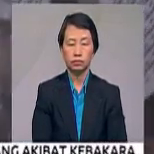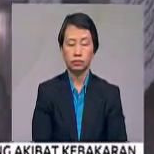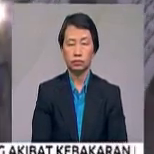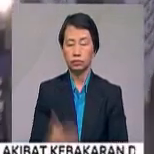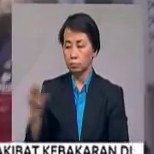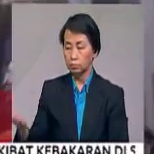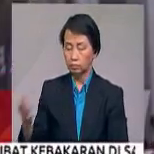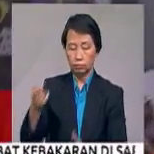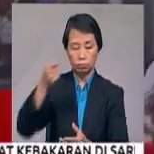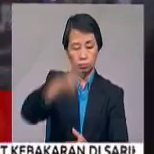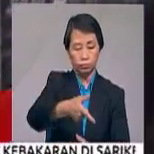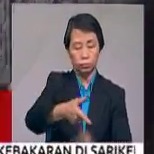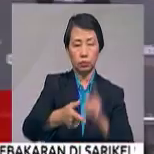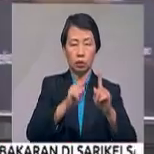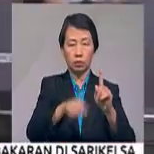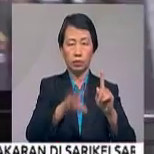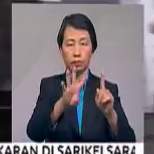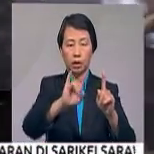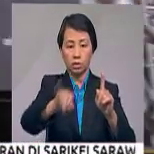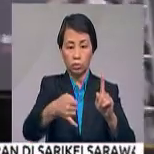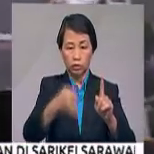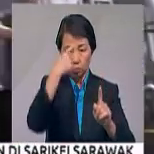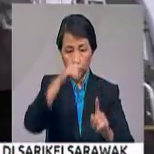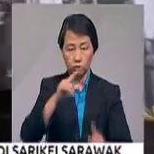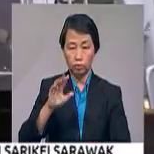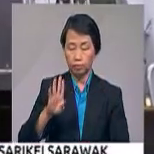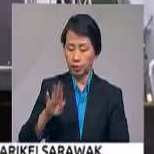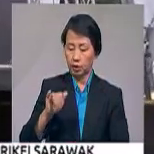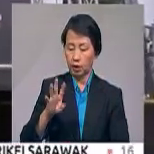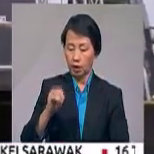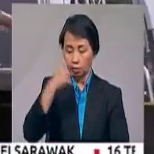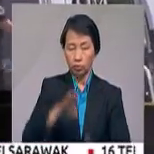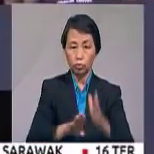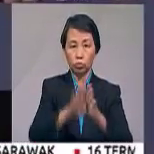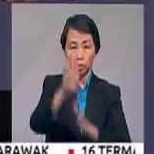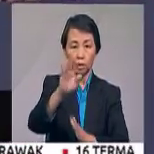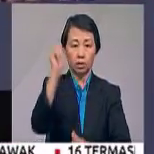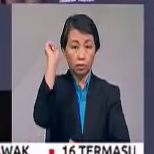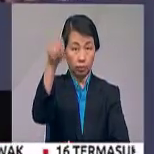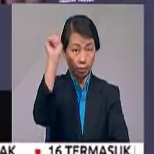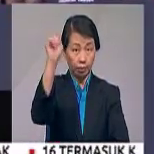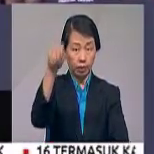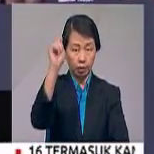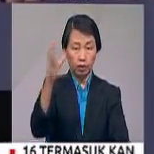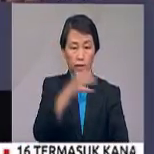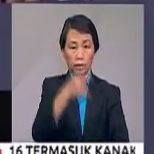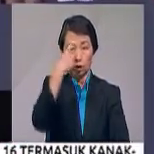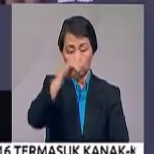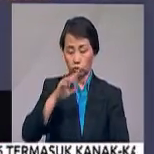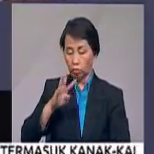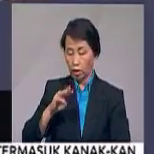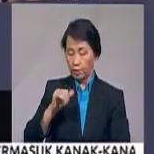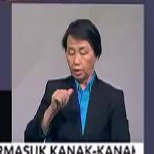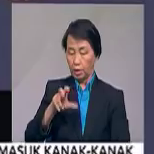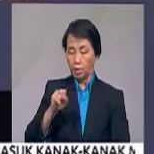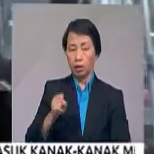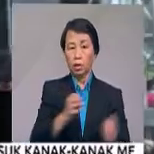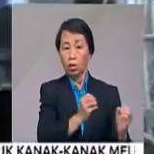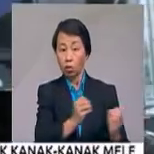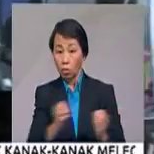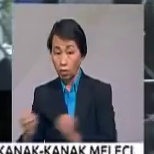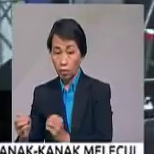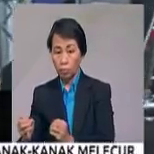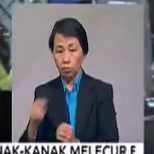Beliau menyumbang RM1.4 juta kepada BAM untuk pembangunan sukan badminton, manakala untuk MSN iaitu